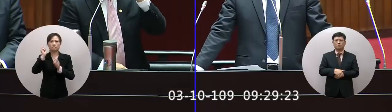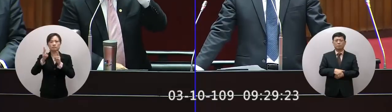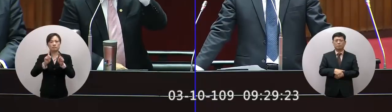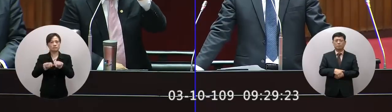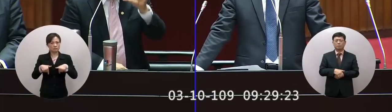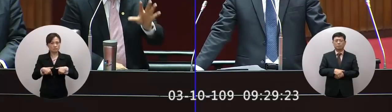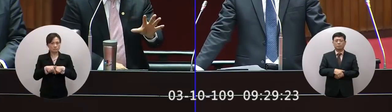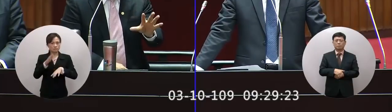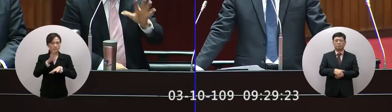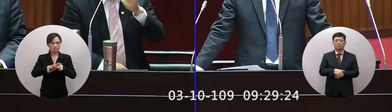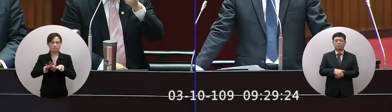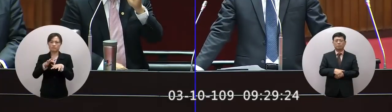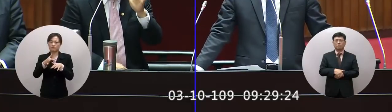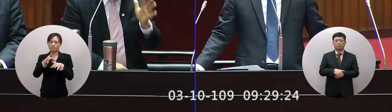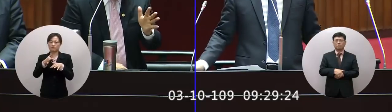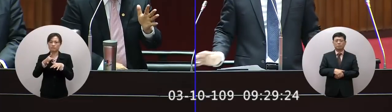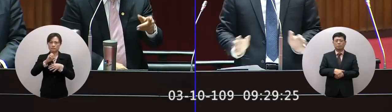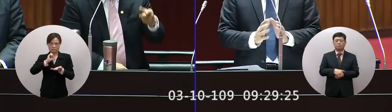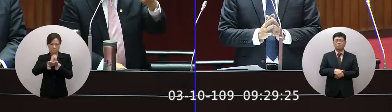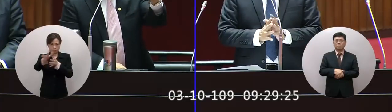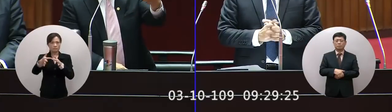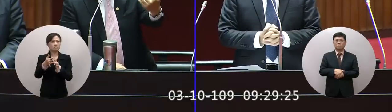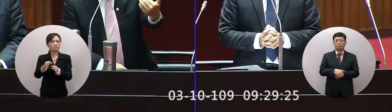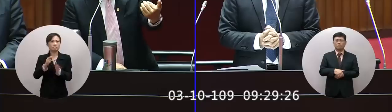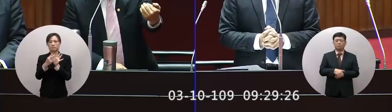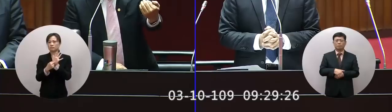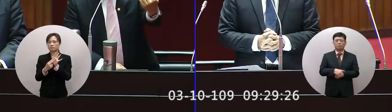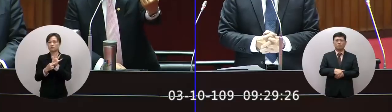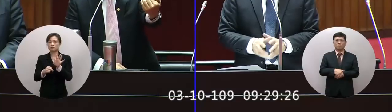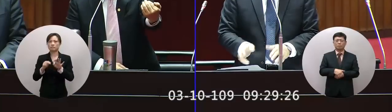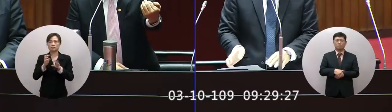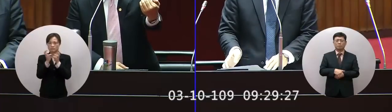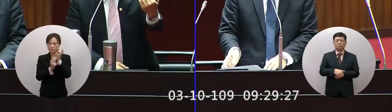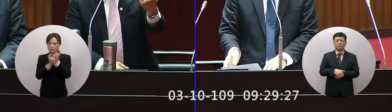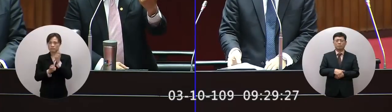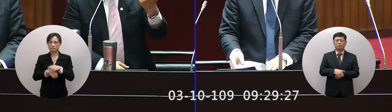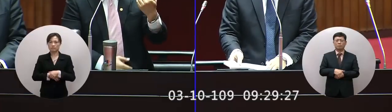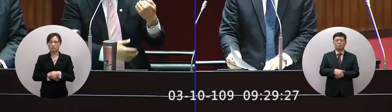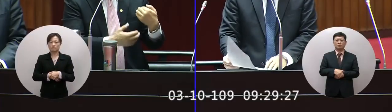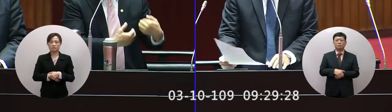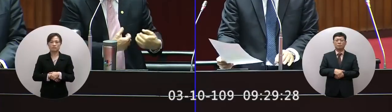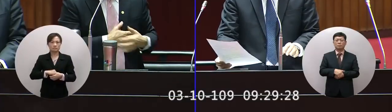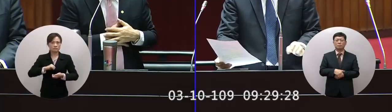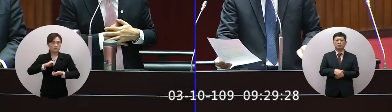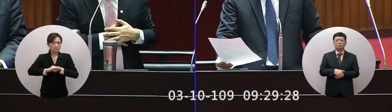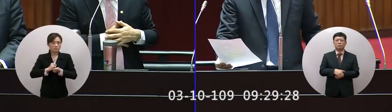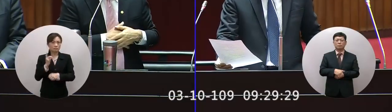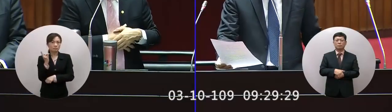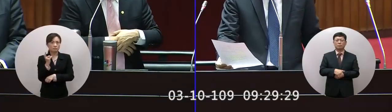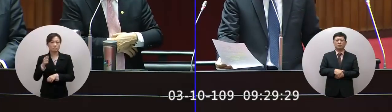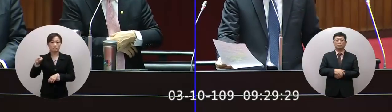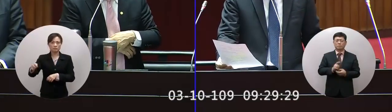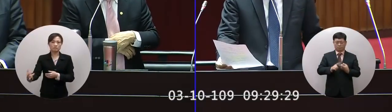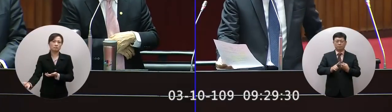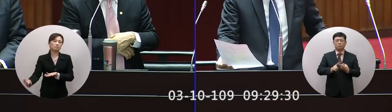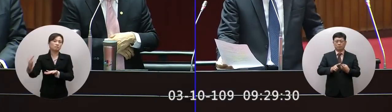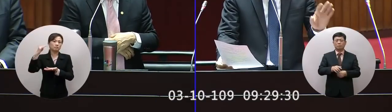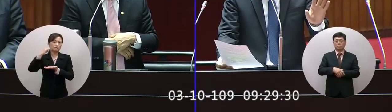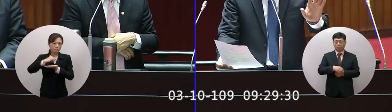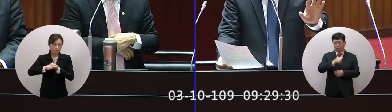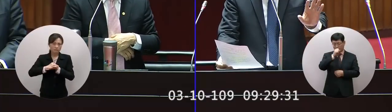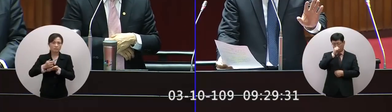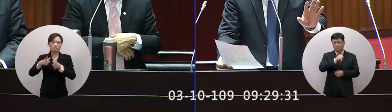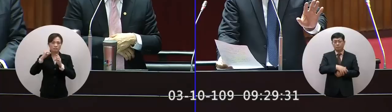心会完整的向国人报告。然后最重要，要等到安全进入国门， 对， 才算